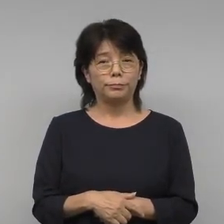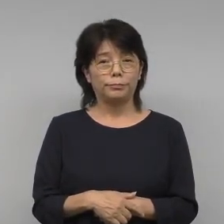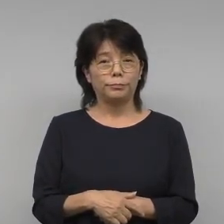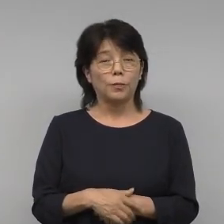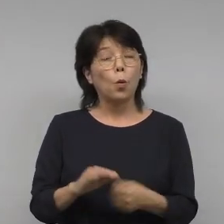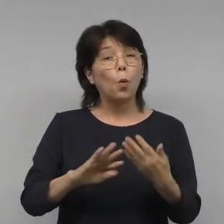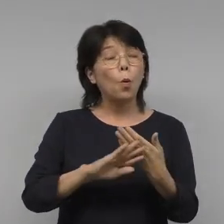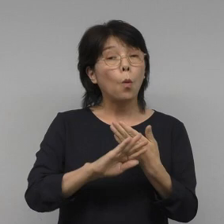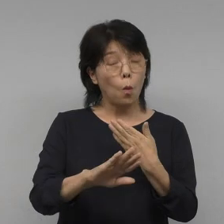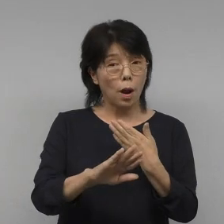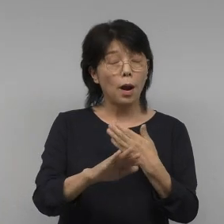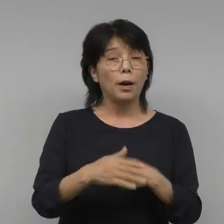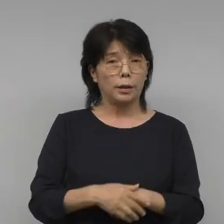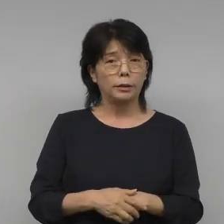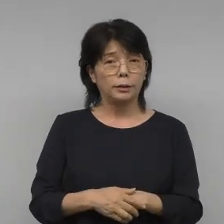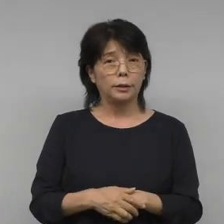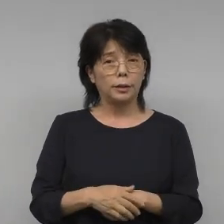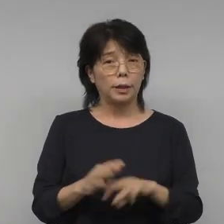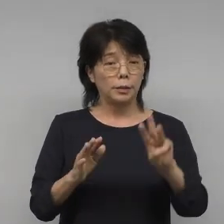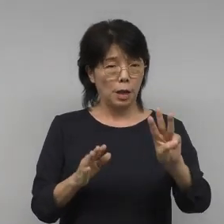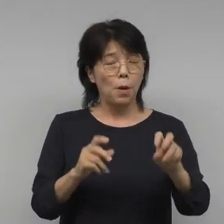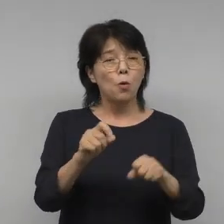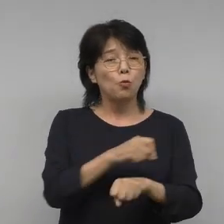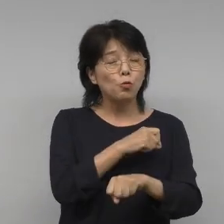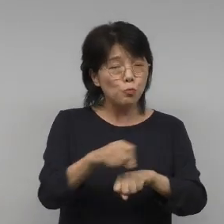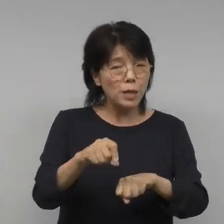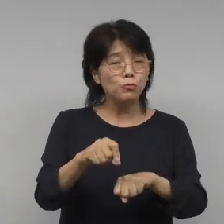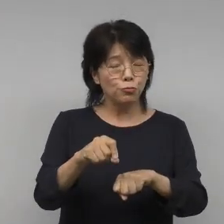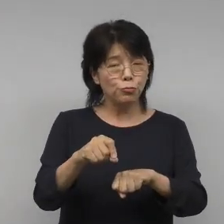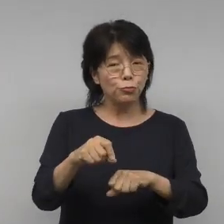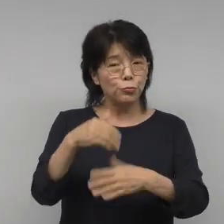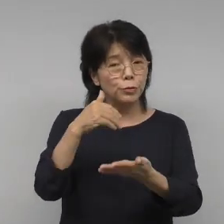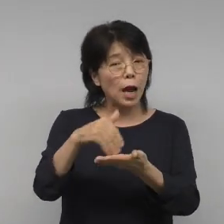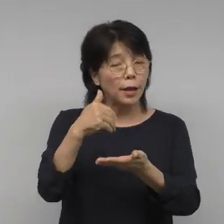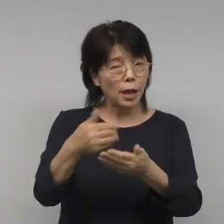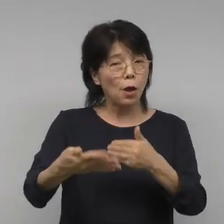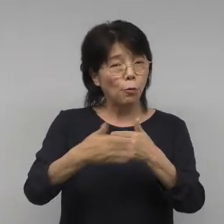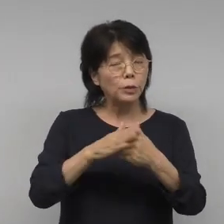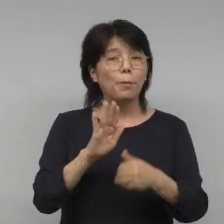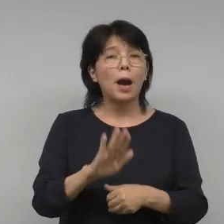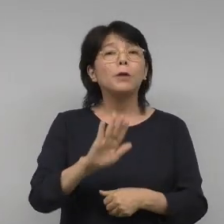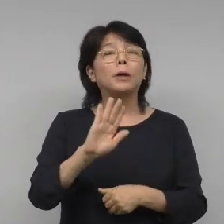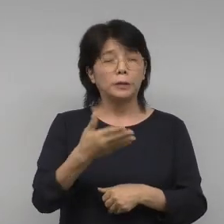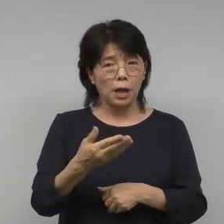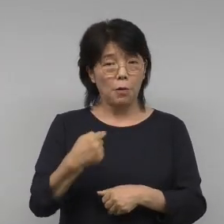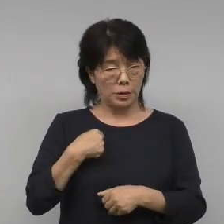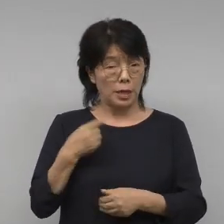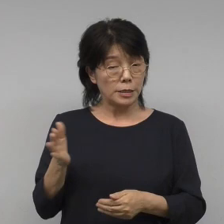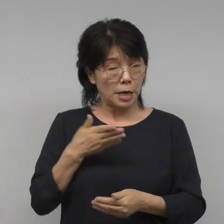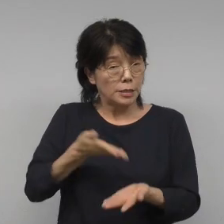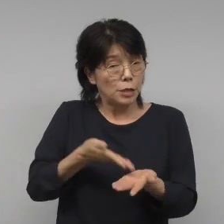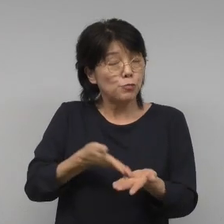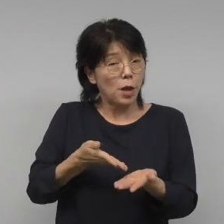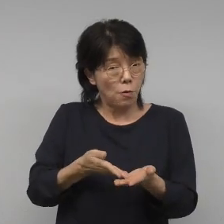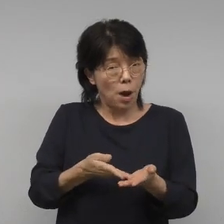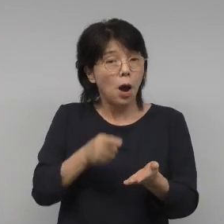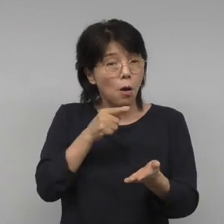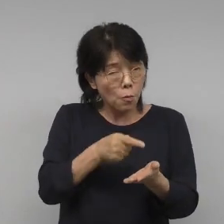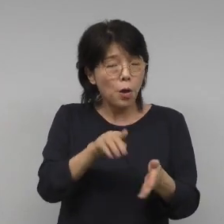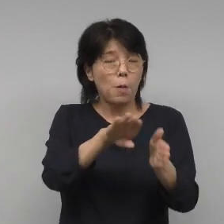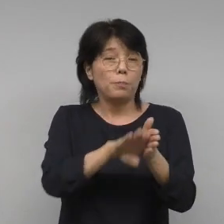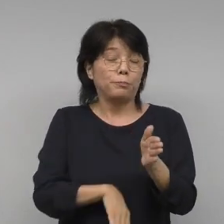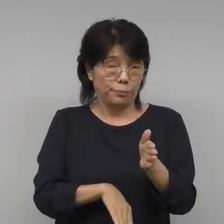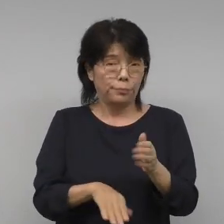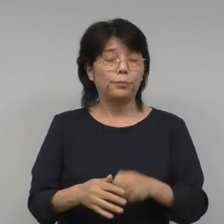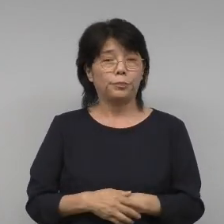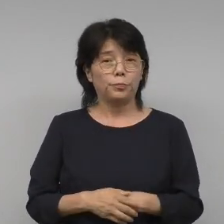その他、3番で特別会計の補正等もありますけれども、私からの説明は省略させていただきます。ほ